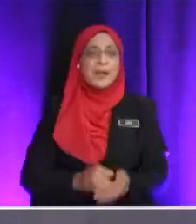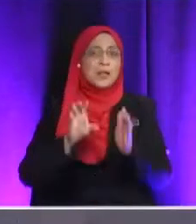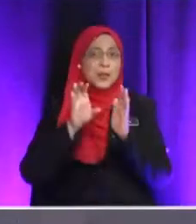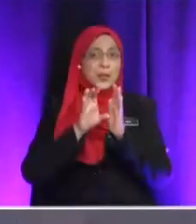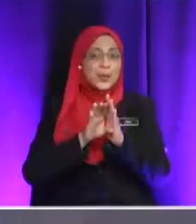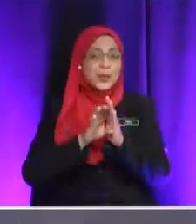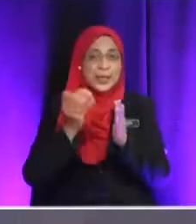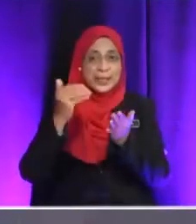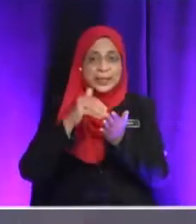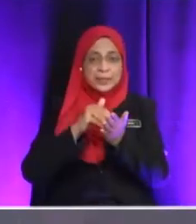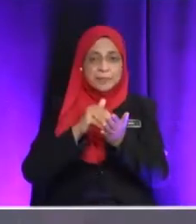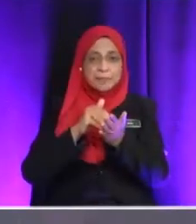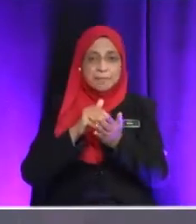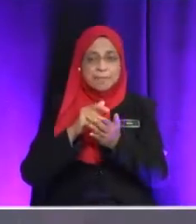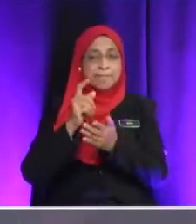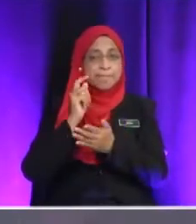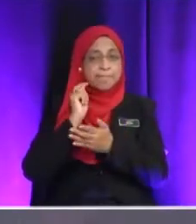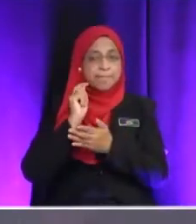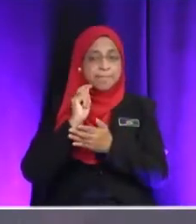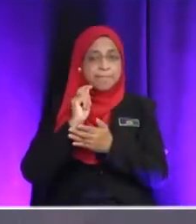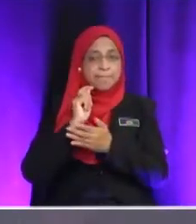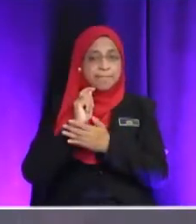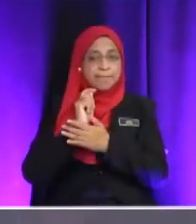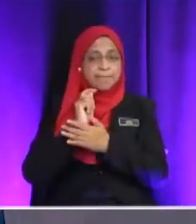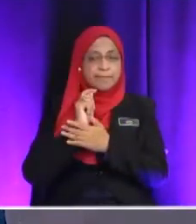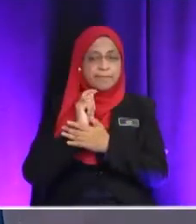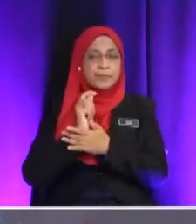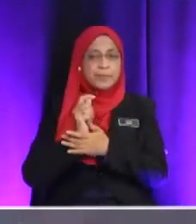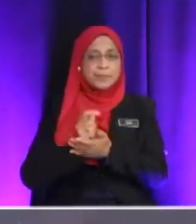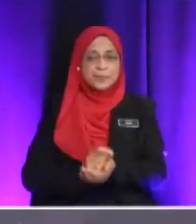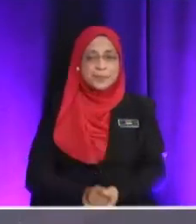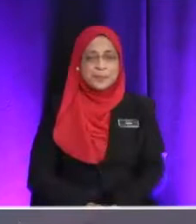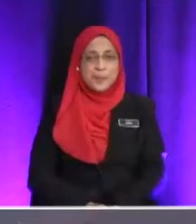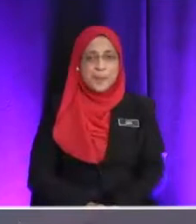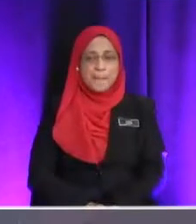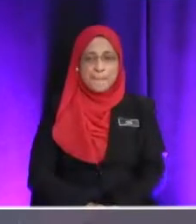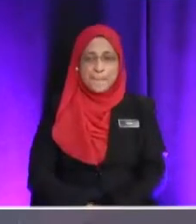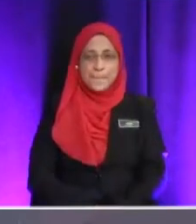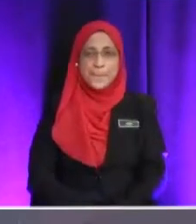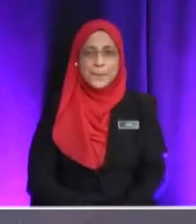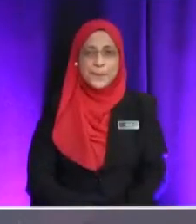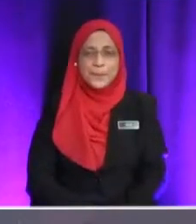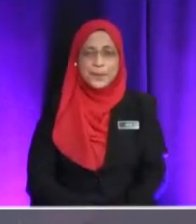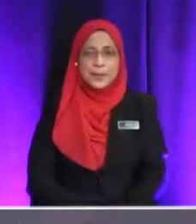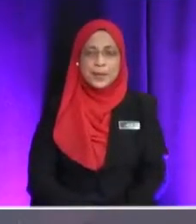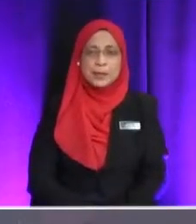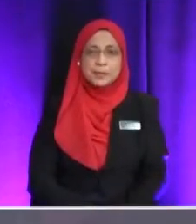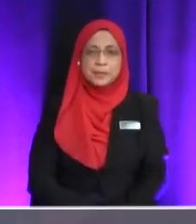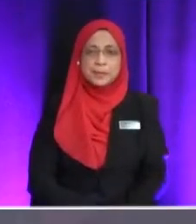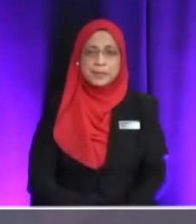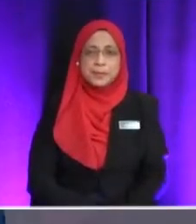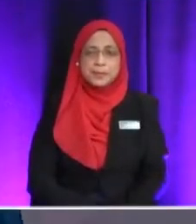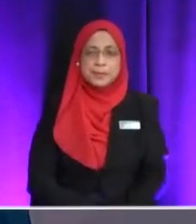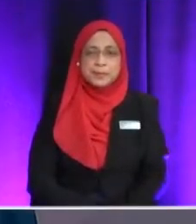yang macam tadi tadi kan masih kitchen nak nak nak minta Farhan untuk jawab tapi Farhan tak bule kita